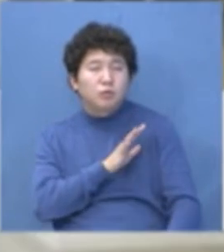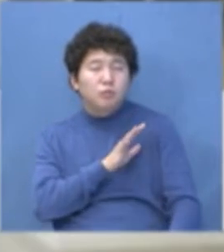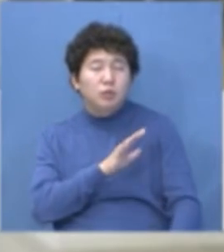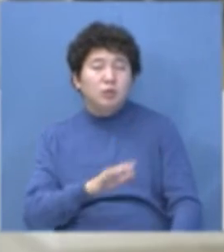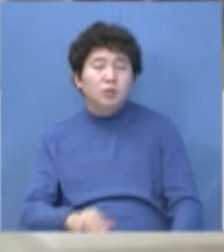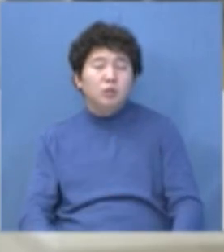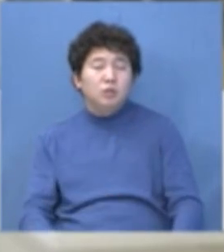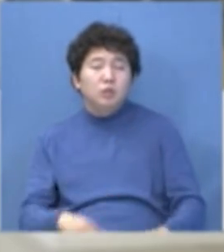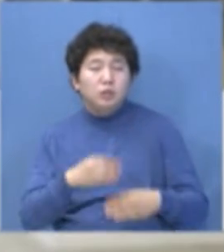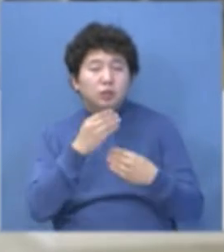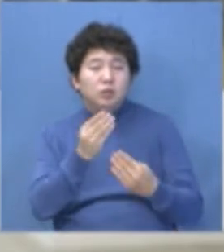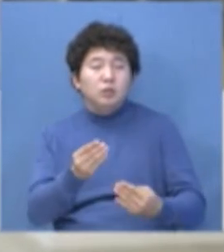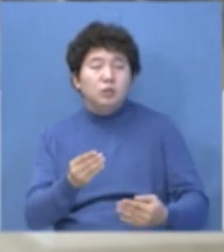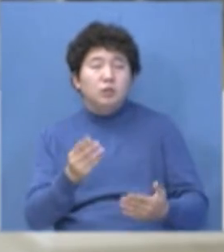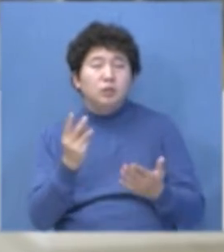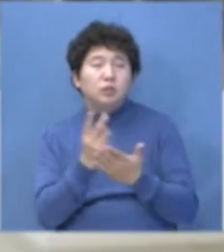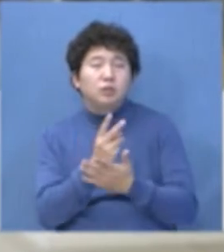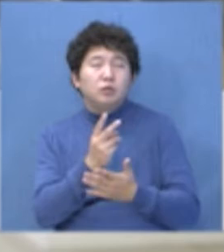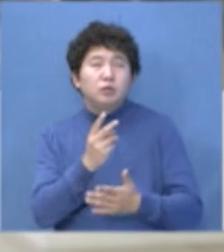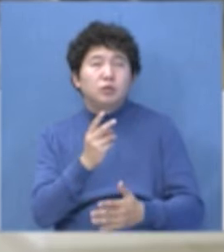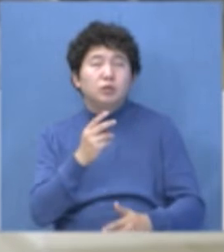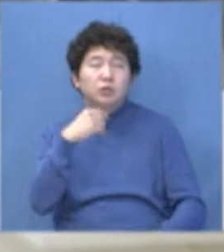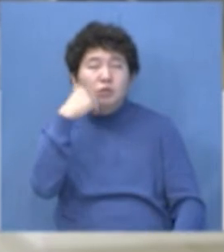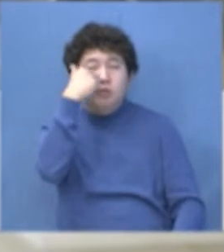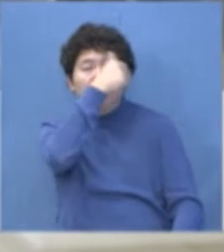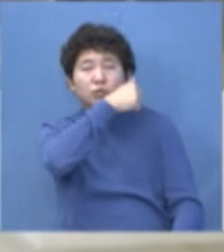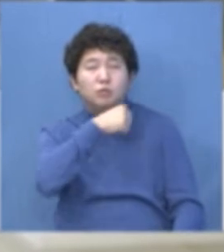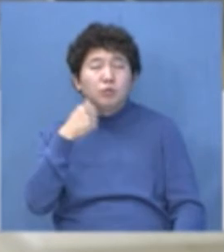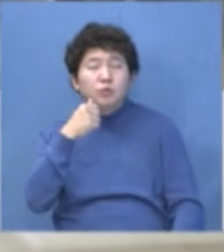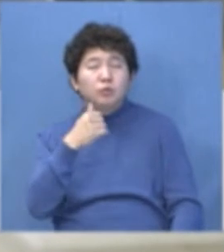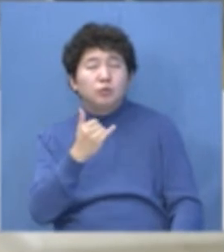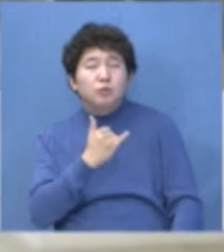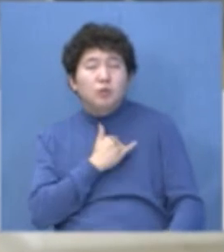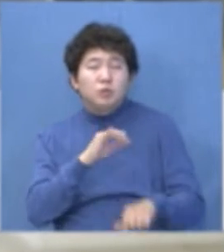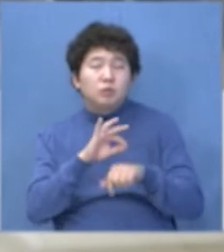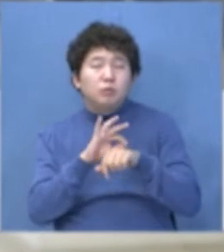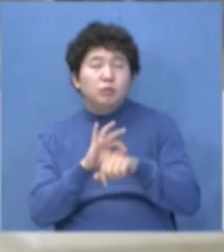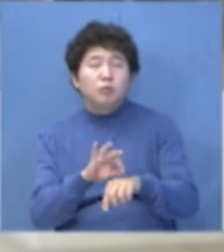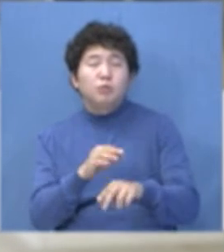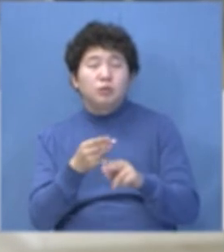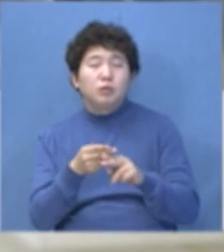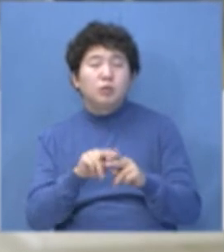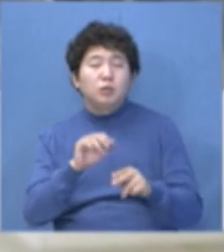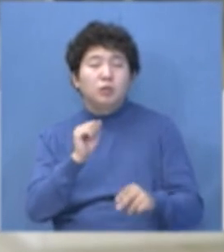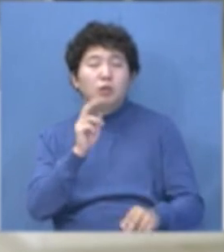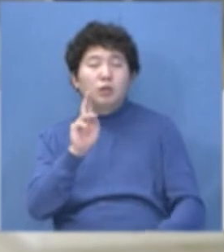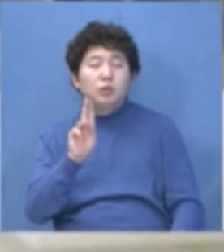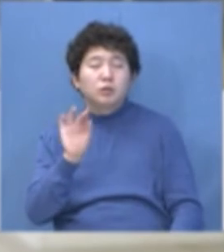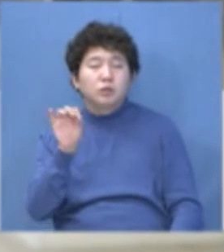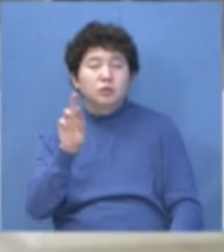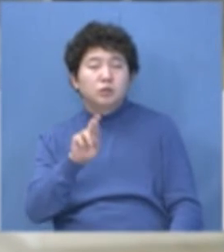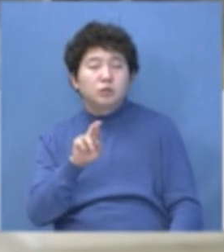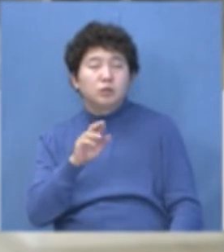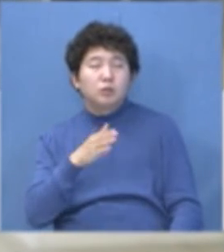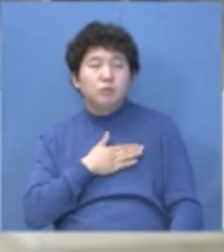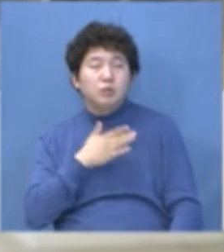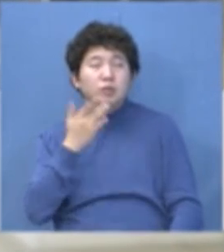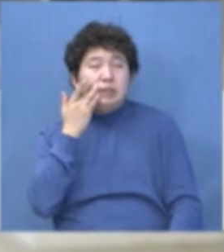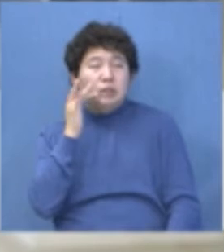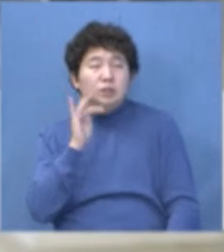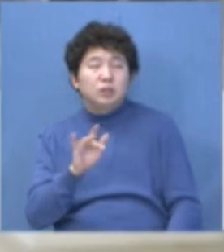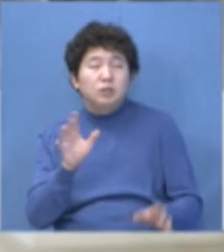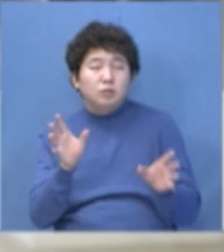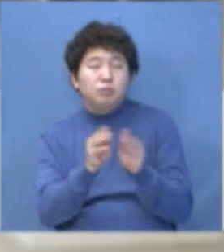5 с плюсом. Дважды в год в нашем университете проводится такая акция. Мы всегда тесно сотрудничаем с Центром крови в